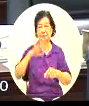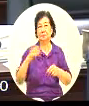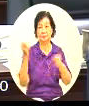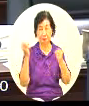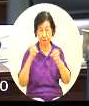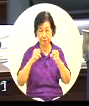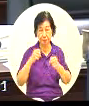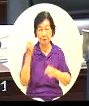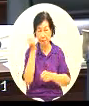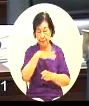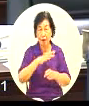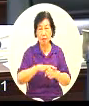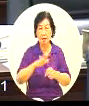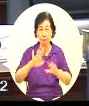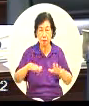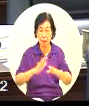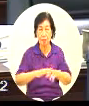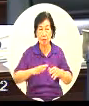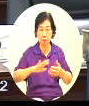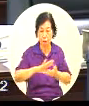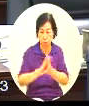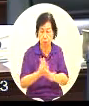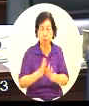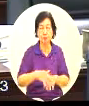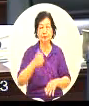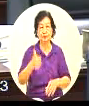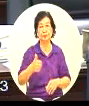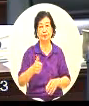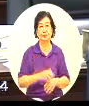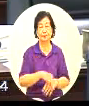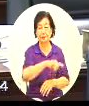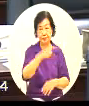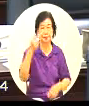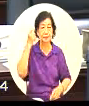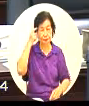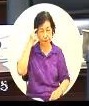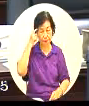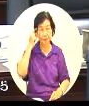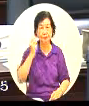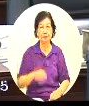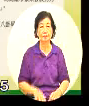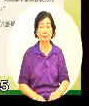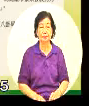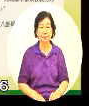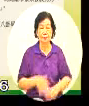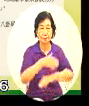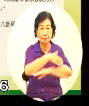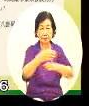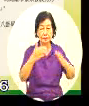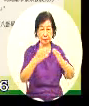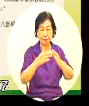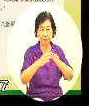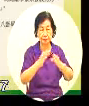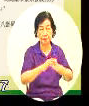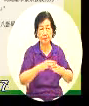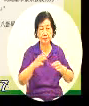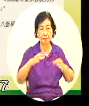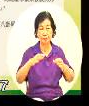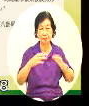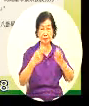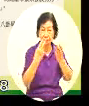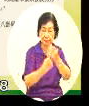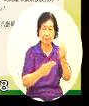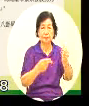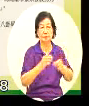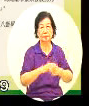较变好，吼，大家来共享一下吼。关键合并咧，你不能讲关键合并